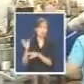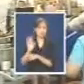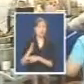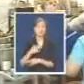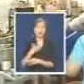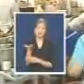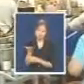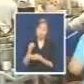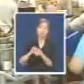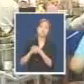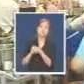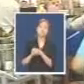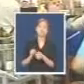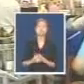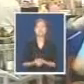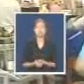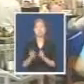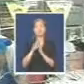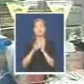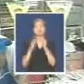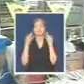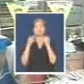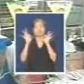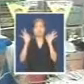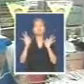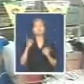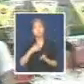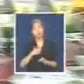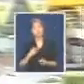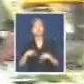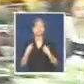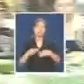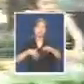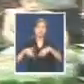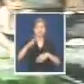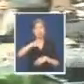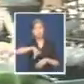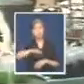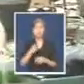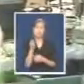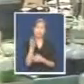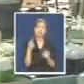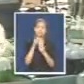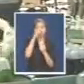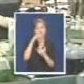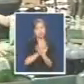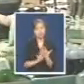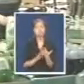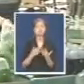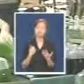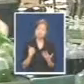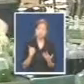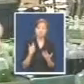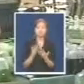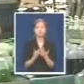ไปตลาดนะครับเพราะว่ามันเป็นกันนั้นผมจะดีครับว่าเราต้องการให้ประชาชนซึ่งเป็นคนส่วนใหญ่ของประเทศถูกครับนั้นคนนะ